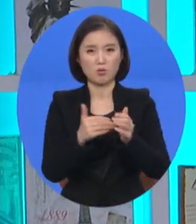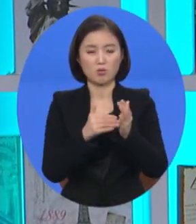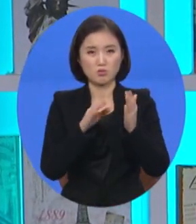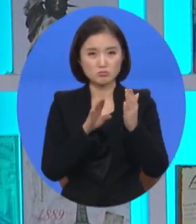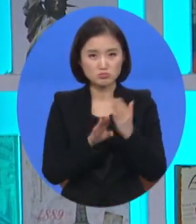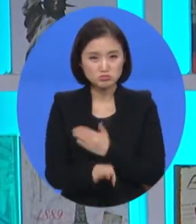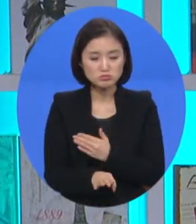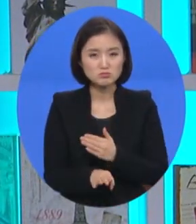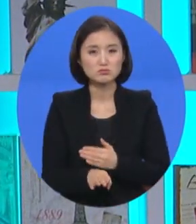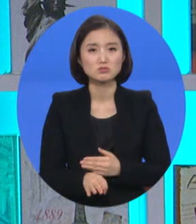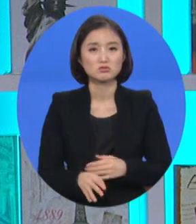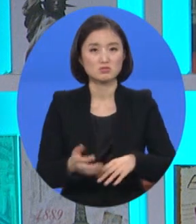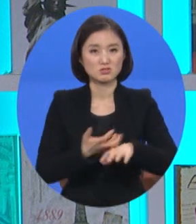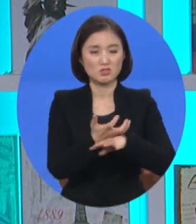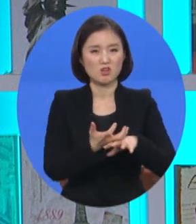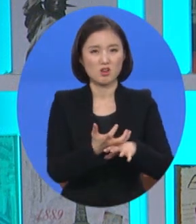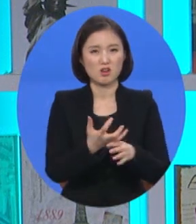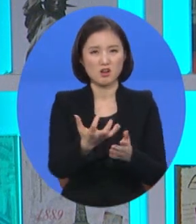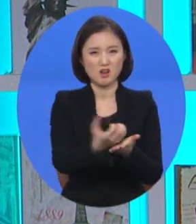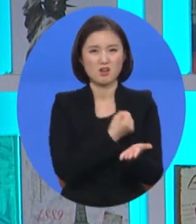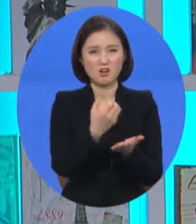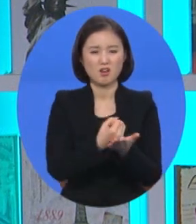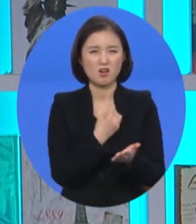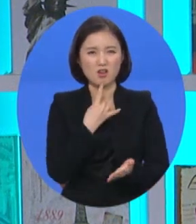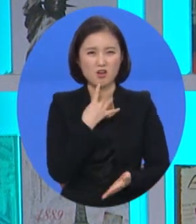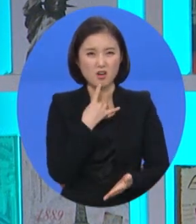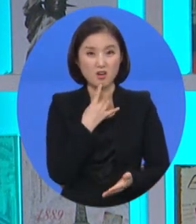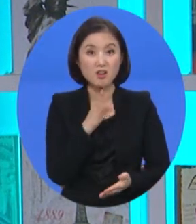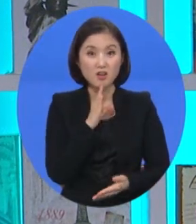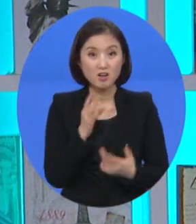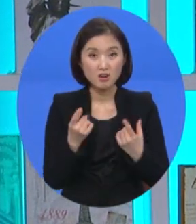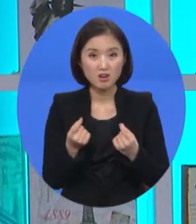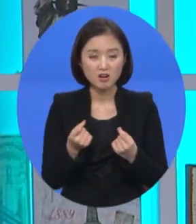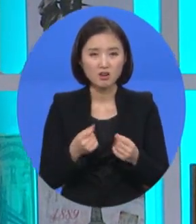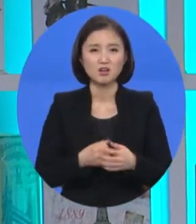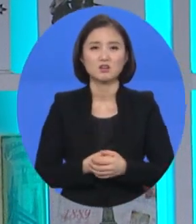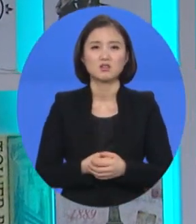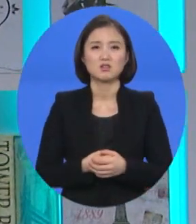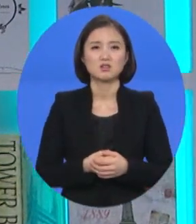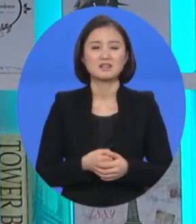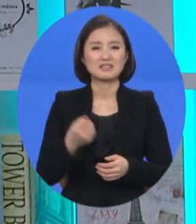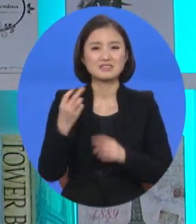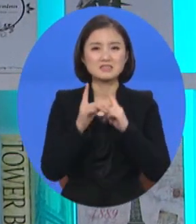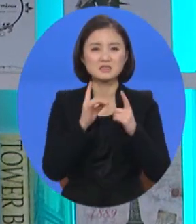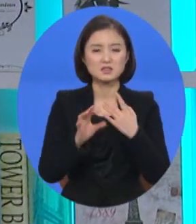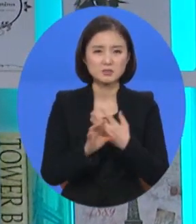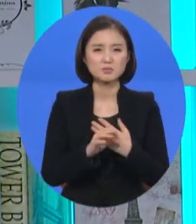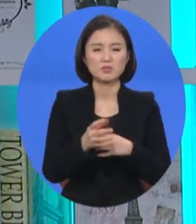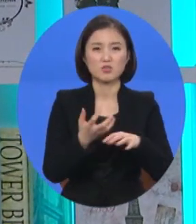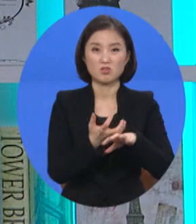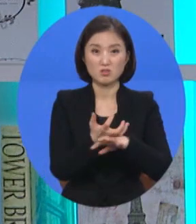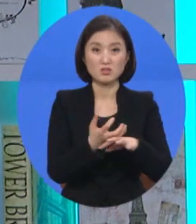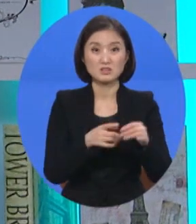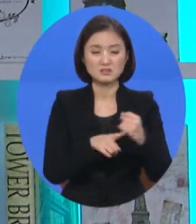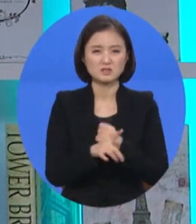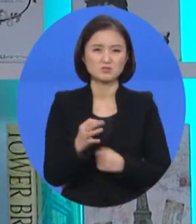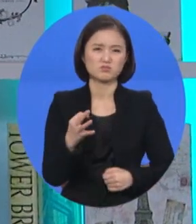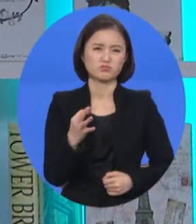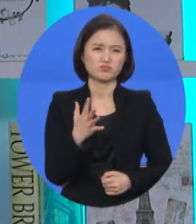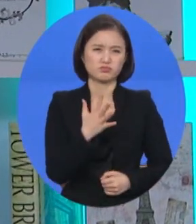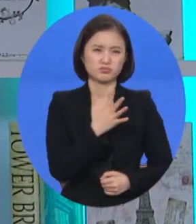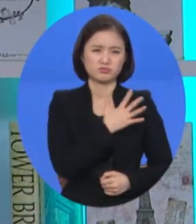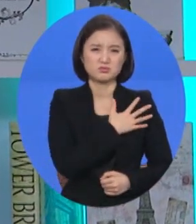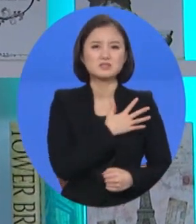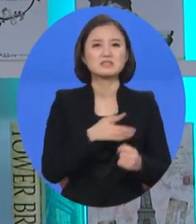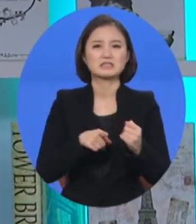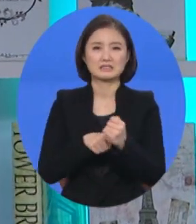매달리 줘 호피 표피 그것이 가진 건설은 다진 부유 부의 상징 입니다 아물어 가질